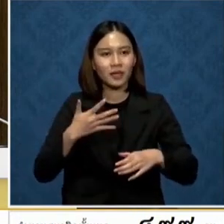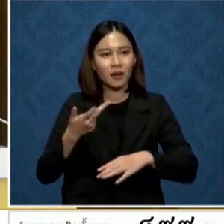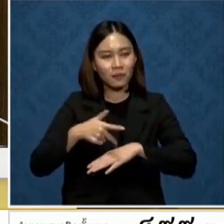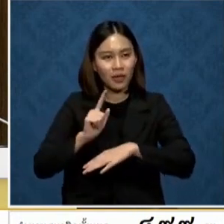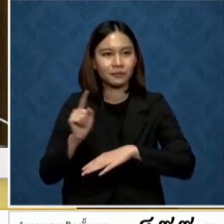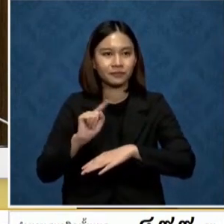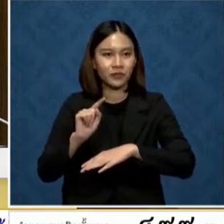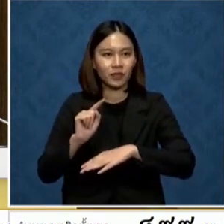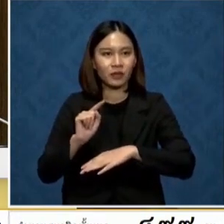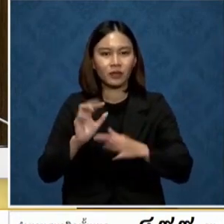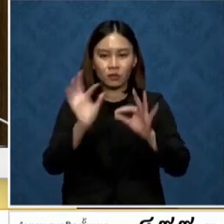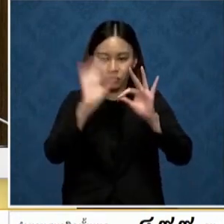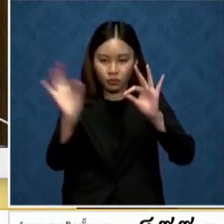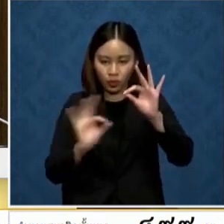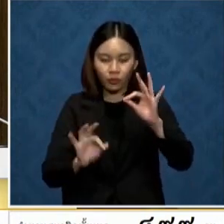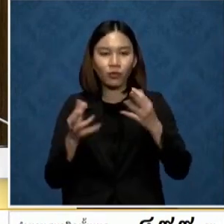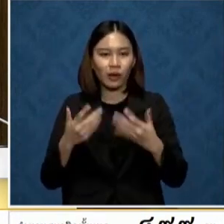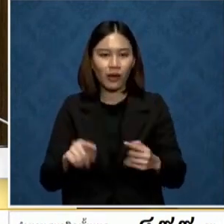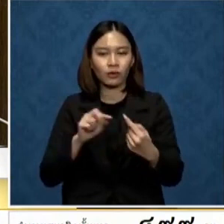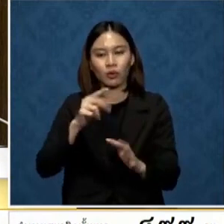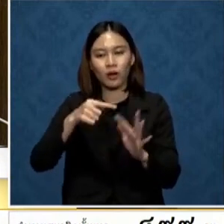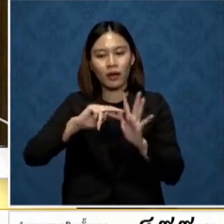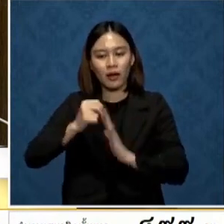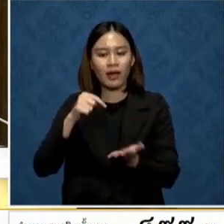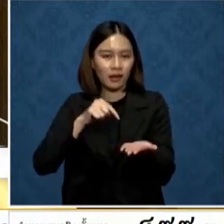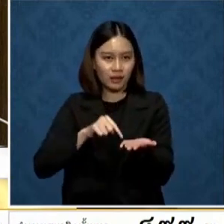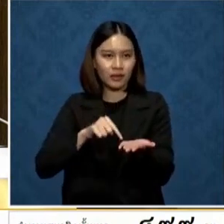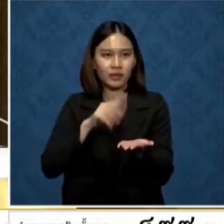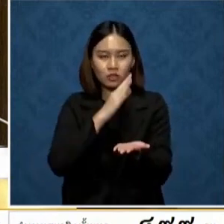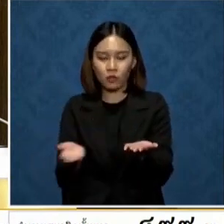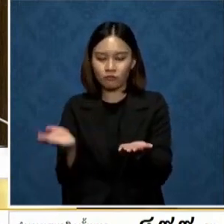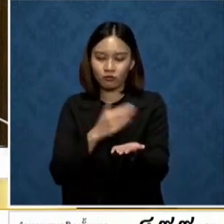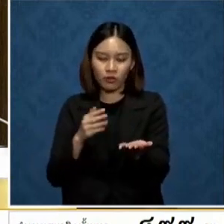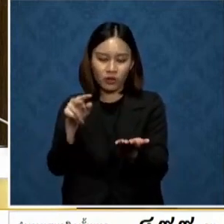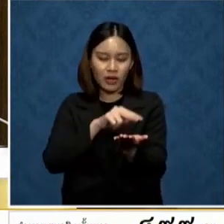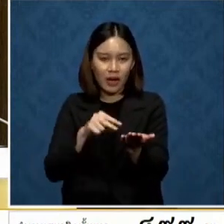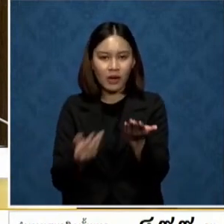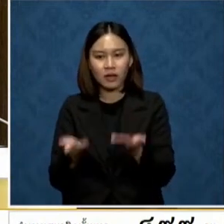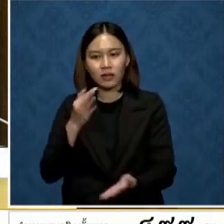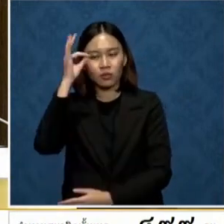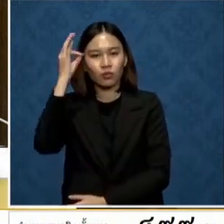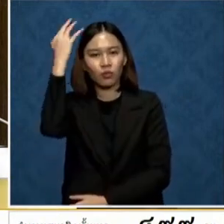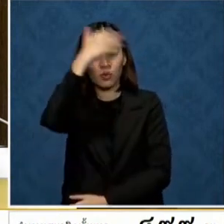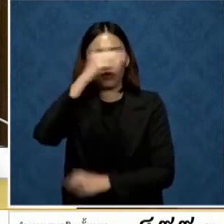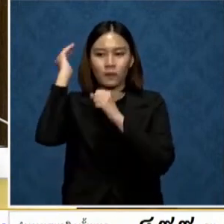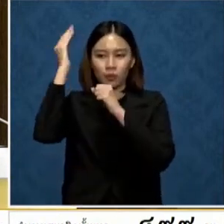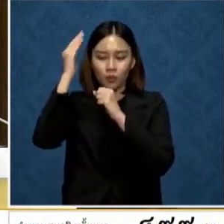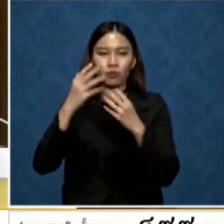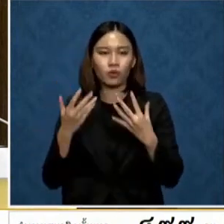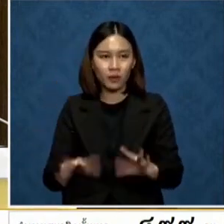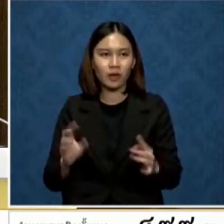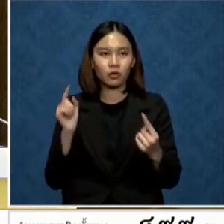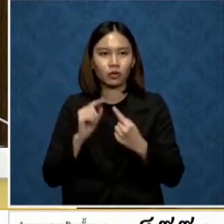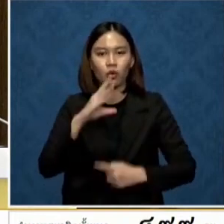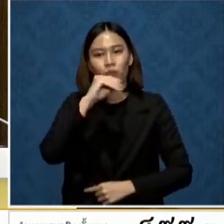ประธานนะคะเขียนเอาาไว้แล้วด้วยค่ะในร่างนี้เลยนะคะถ้าท่านเปิดอ่านหรือท่านพลิตก็ได้พูดเอาไว้แล้วนะคะตอนที่